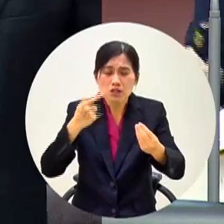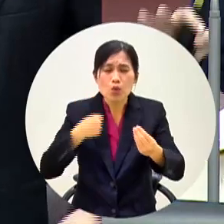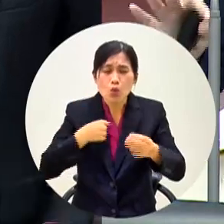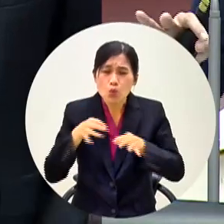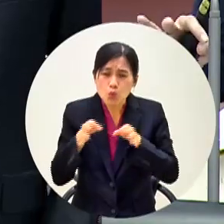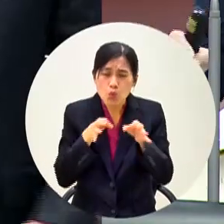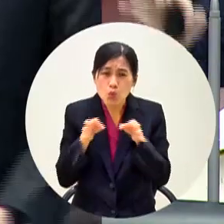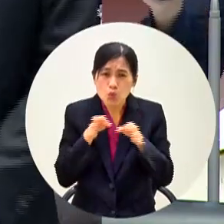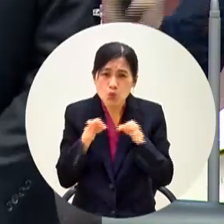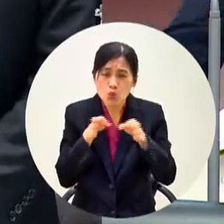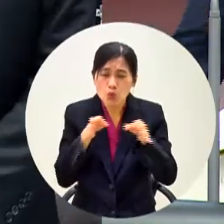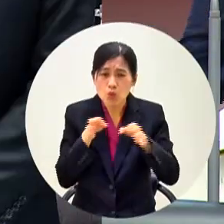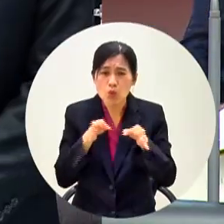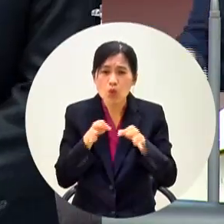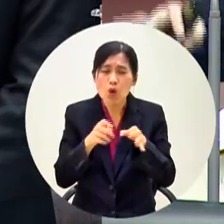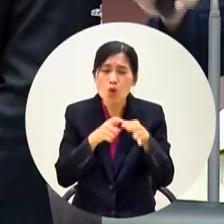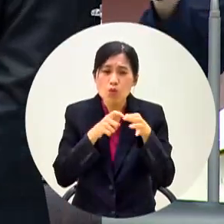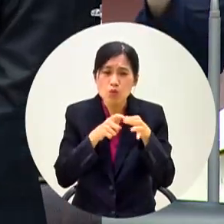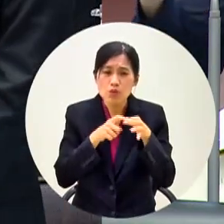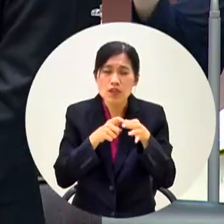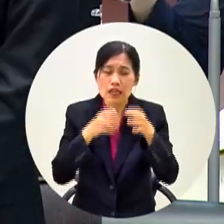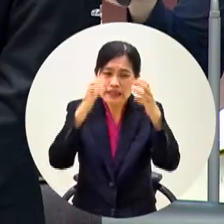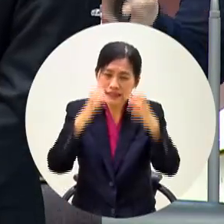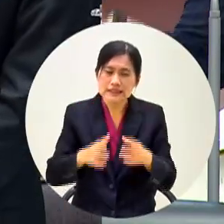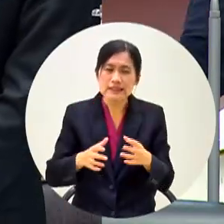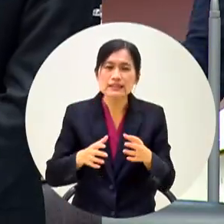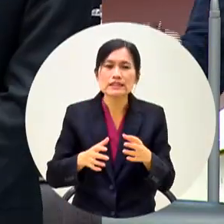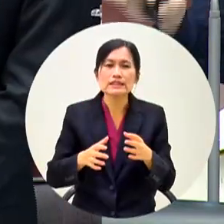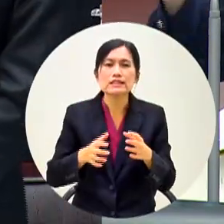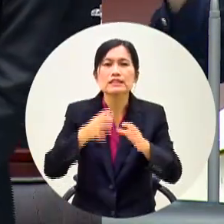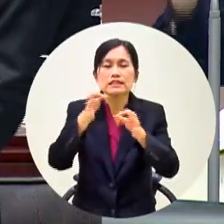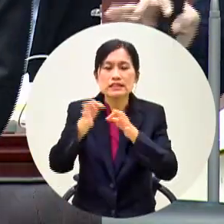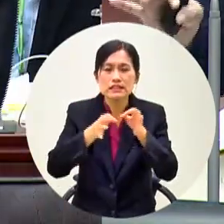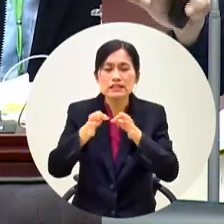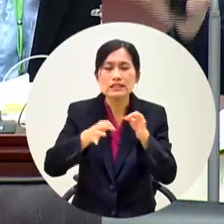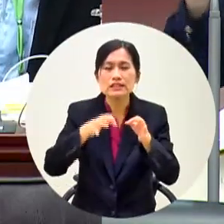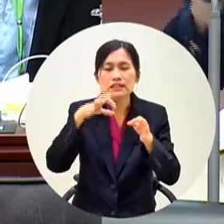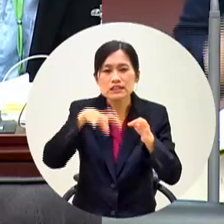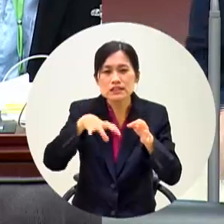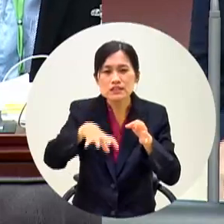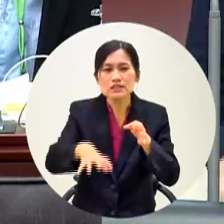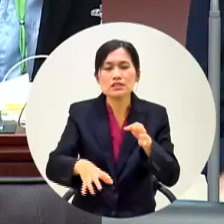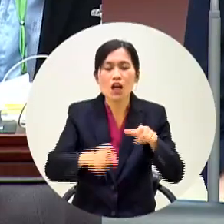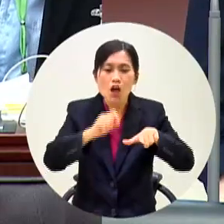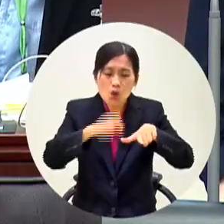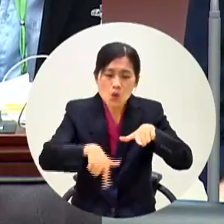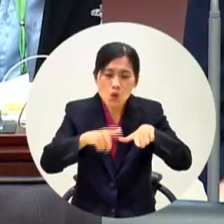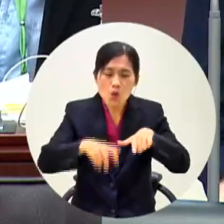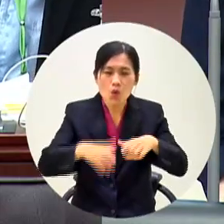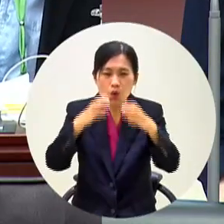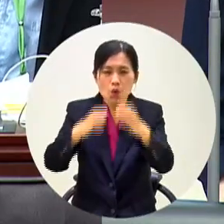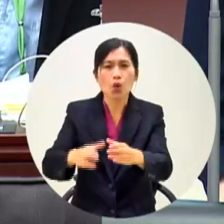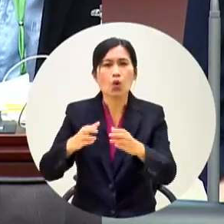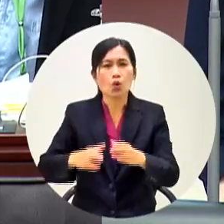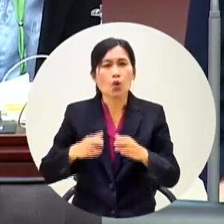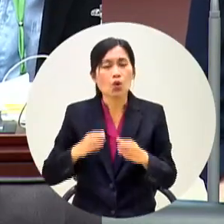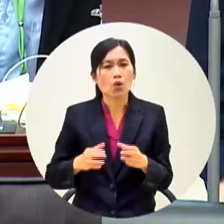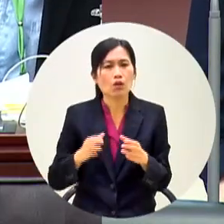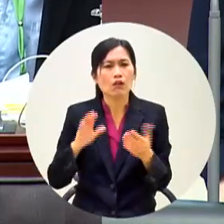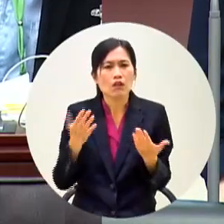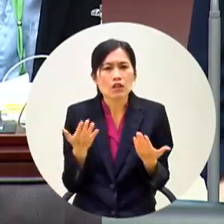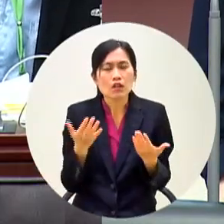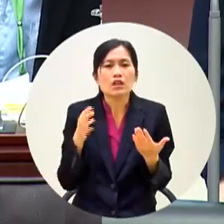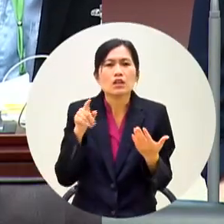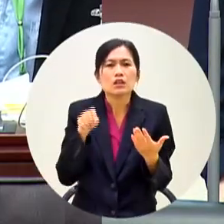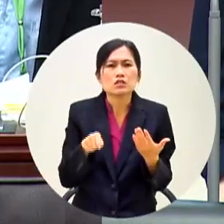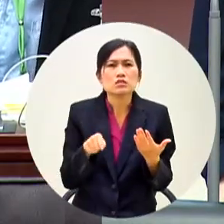这个商业用途，可能开商店啊，可能做一些公司行号什么之类的一些用途。所以呢，在这样子的状况底下，